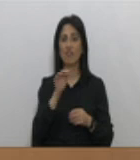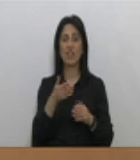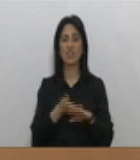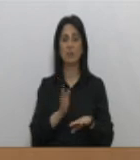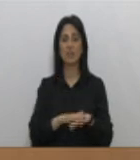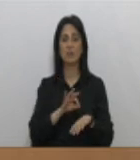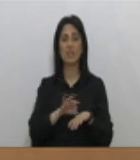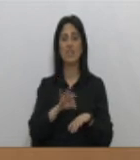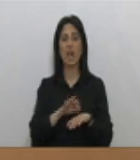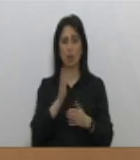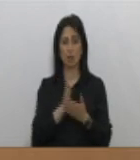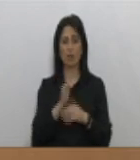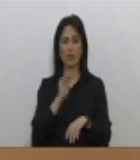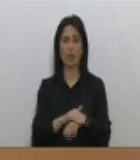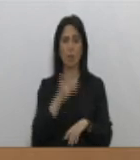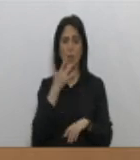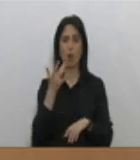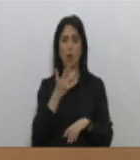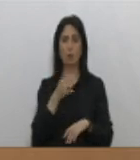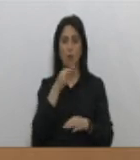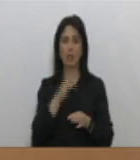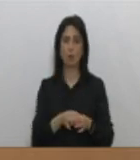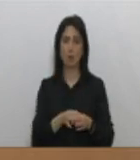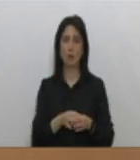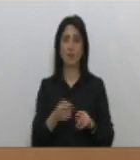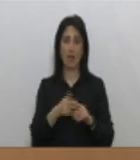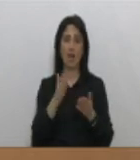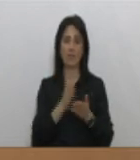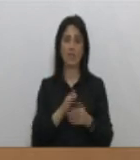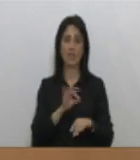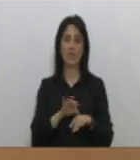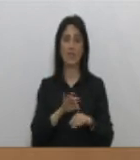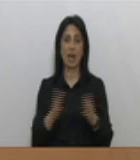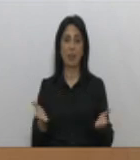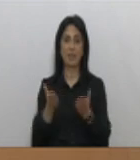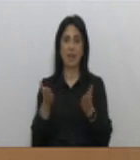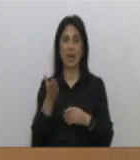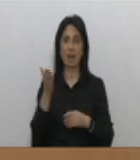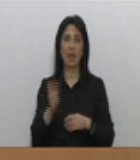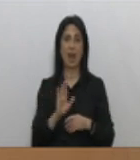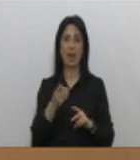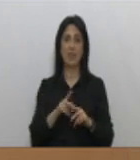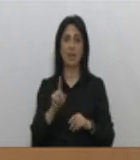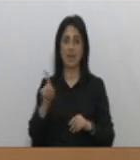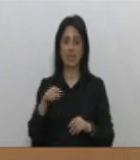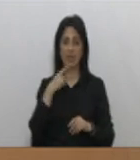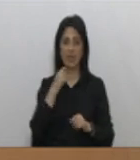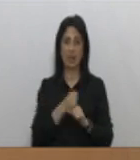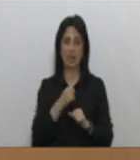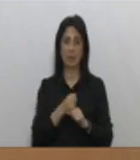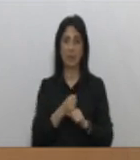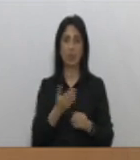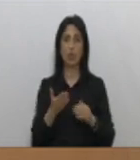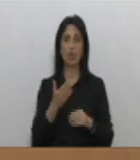მძიმე ძალადობებში აქვს პოლიტიკური პასუხისგებლობა. Აი ეს არის ძალადობის ახალისება. Და არა ის, რასაც თქვენ აკეთებთ.